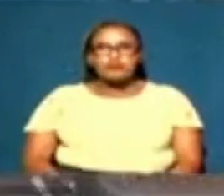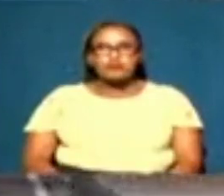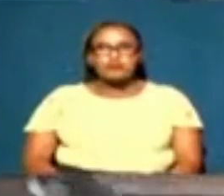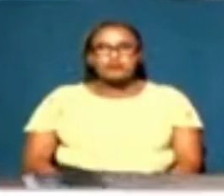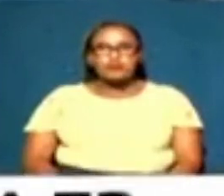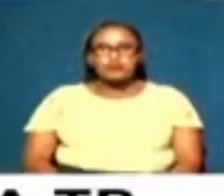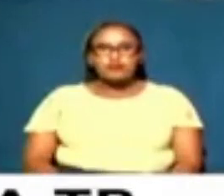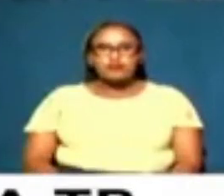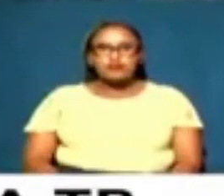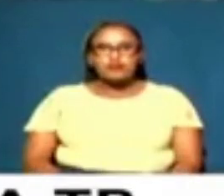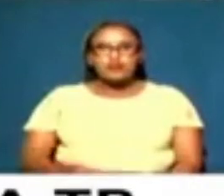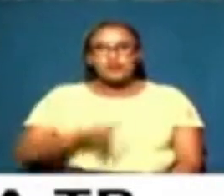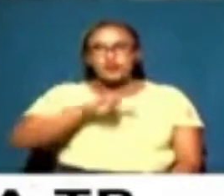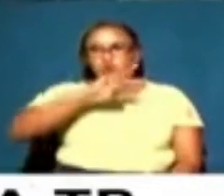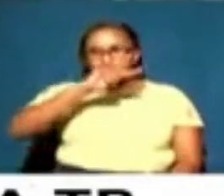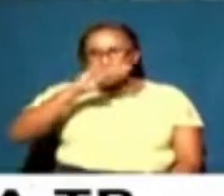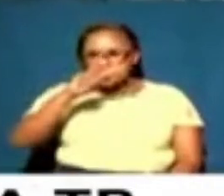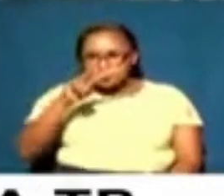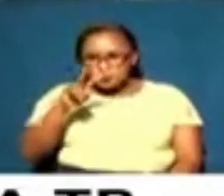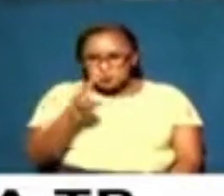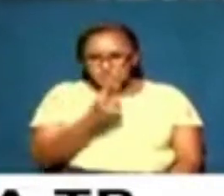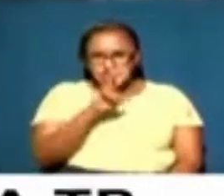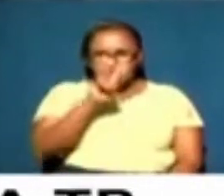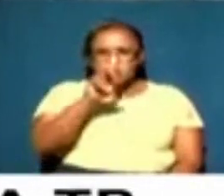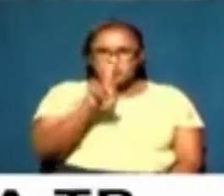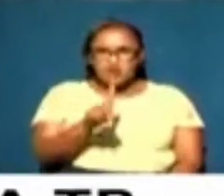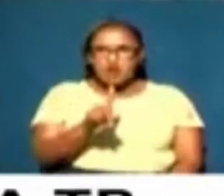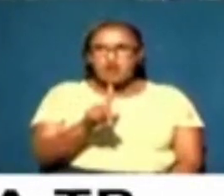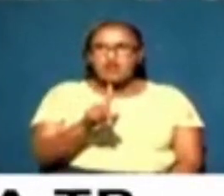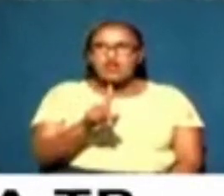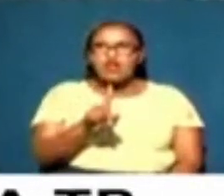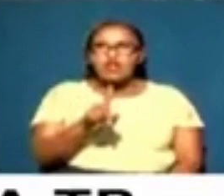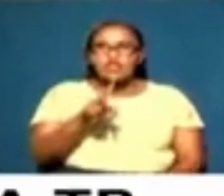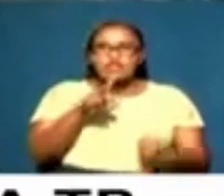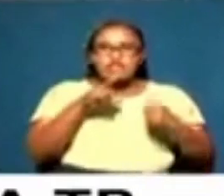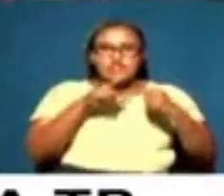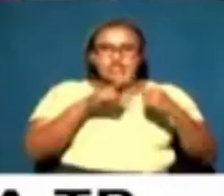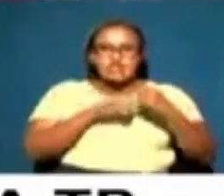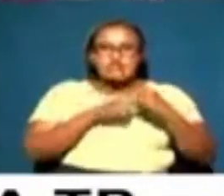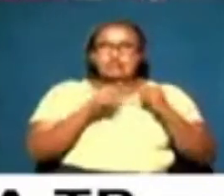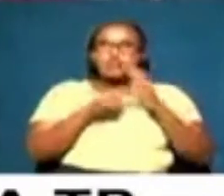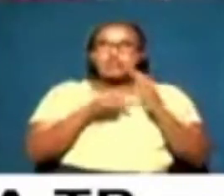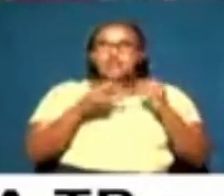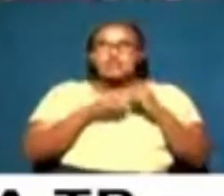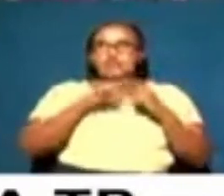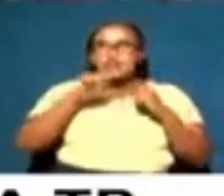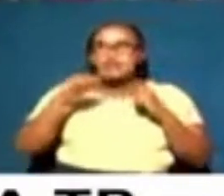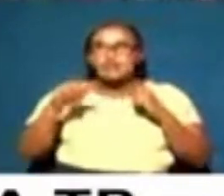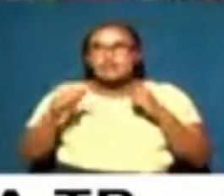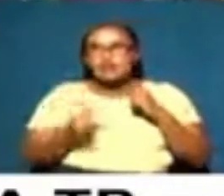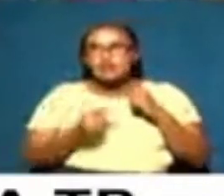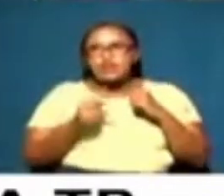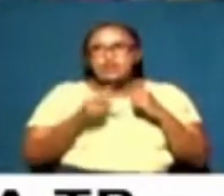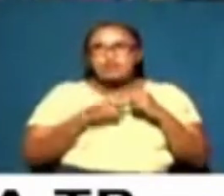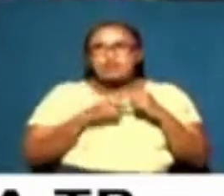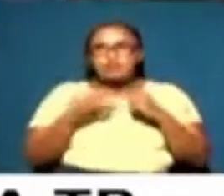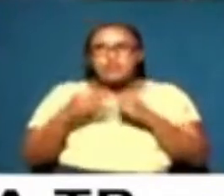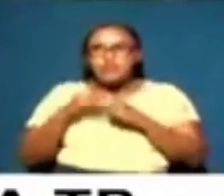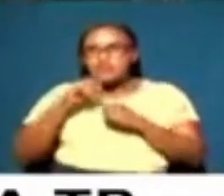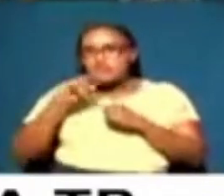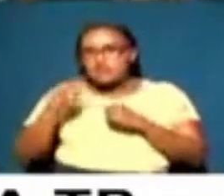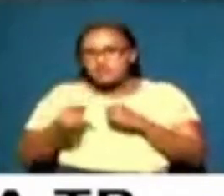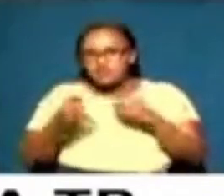Mwakaini wa girigiri na mirogo irinemwe, ado giri mirogo mugwaja na mugwaja, magana manana ma mirogo etano na anani